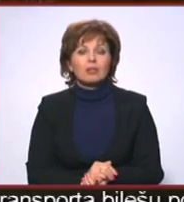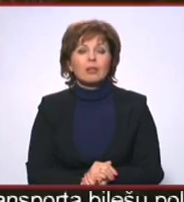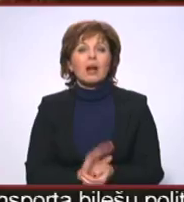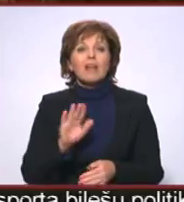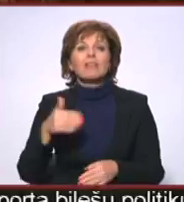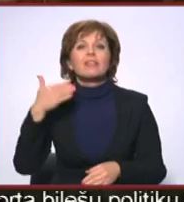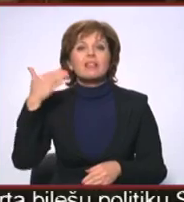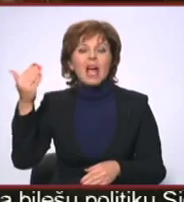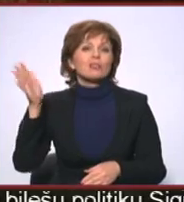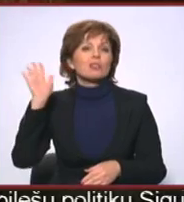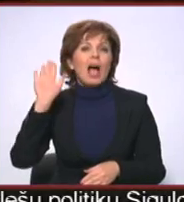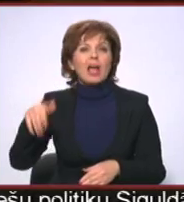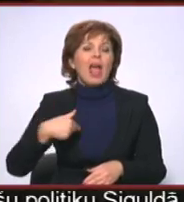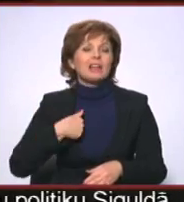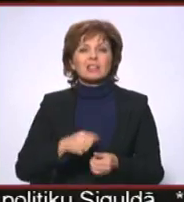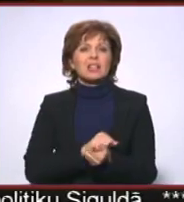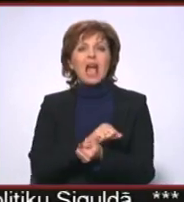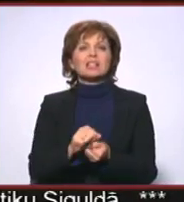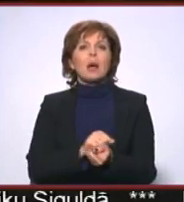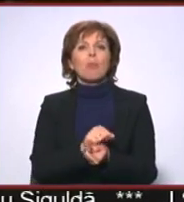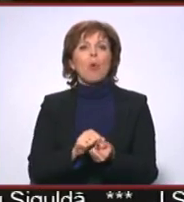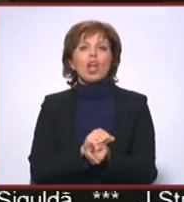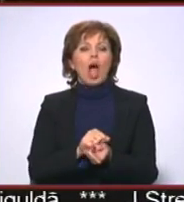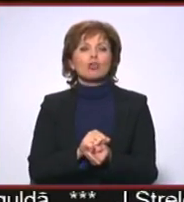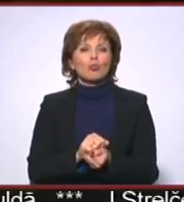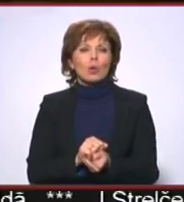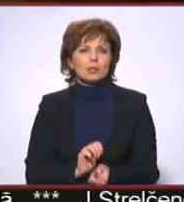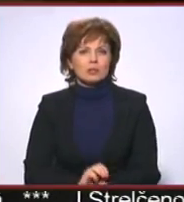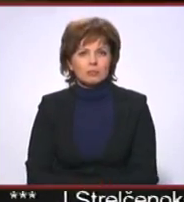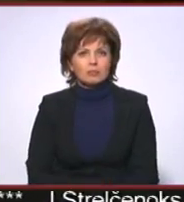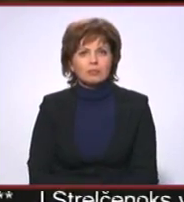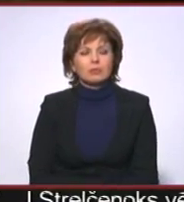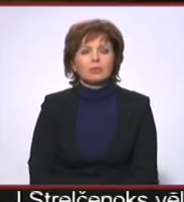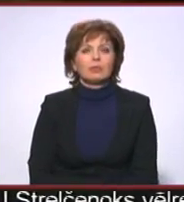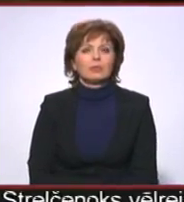Dievs ar viņu nesabojāšos. Lāsma Zuta, Roberts Kalniņš, Latgales reģionālā televīzija.